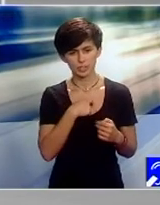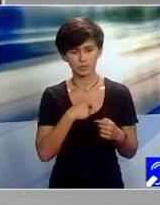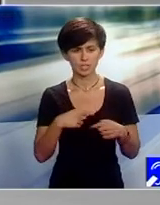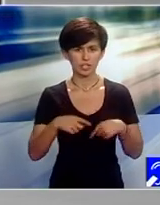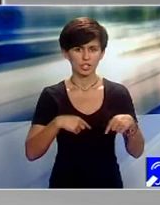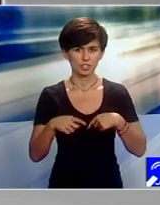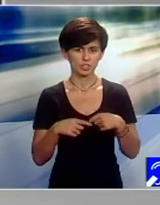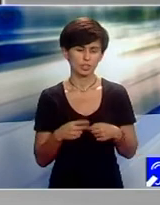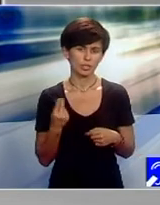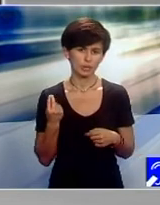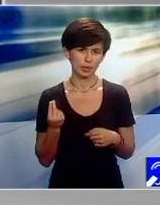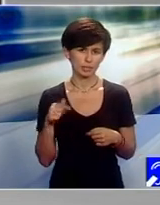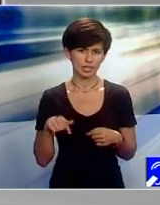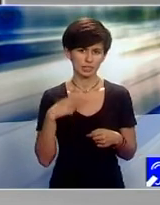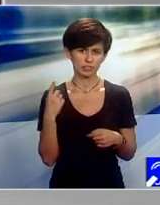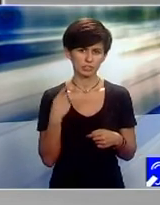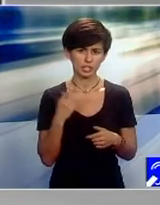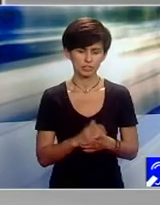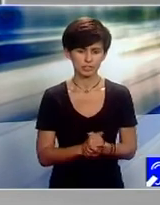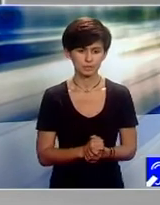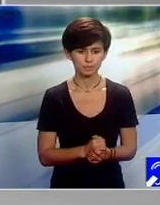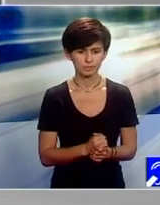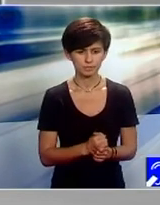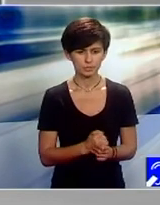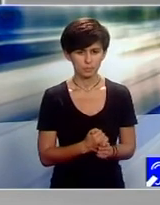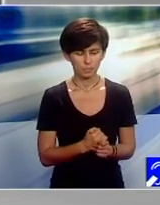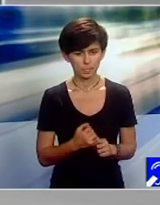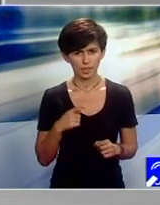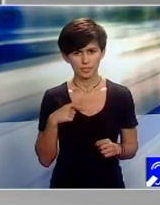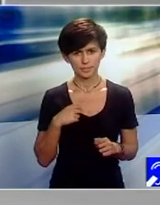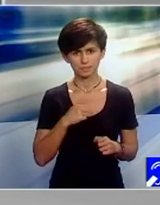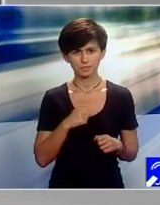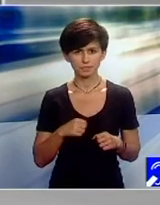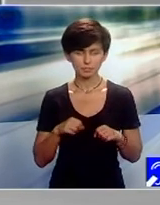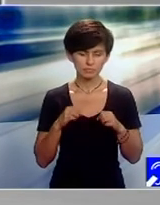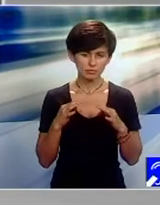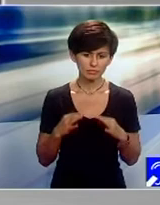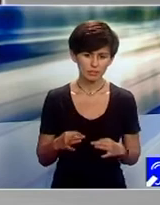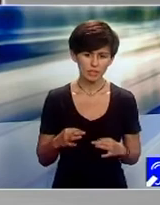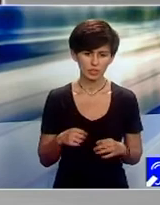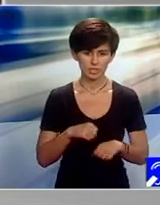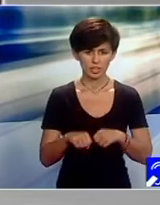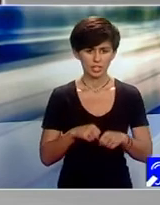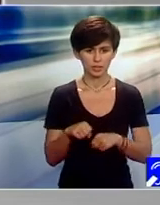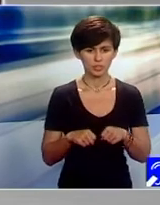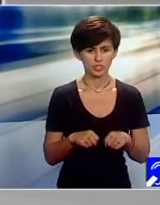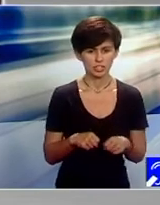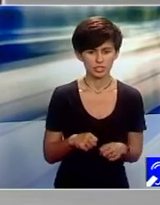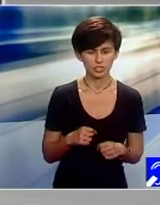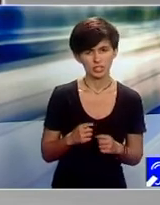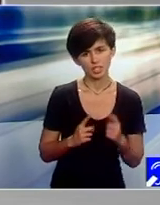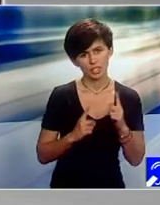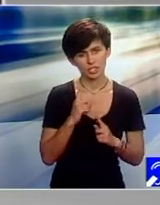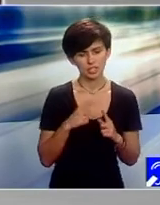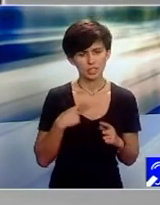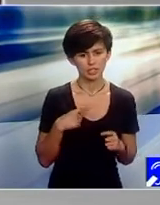știu, ar fi mult mai în siguranță bicicliștii? Eu vorbesc așa de temerea mea de a ieși cu bicicleta în trafic. Sunt mult mai în siguranță bicicliștii în momentul în care merg